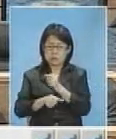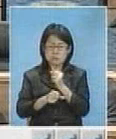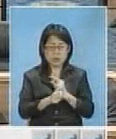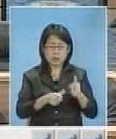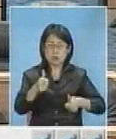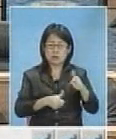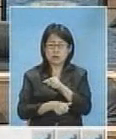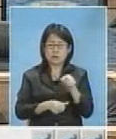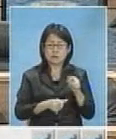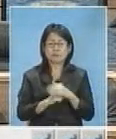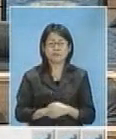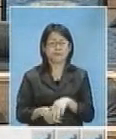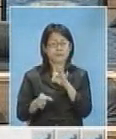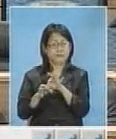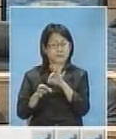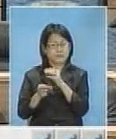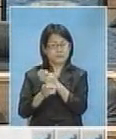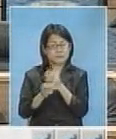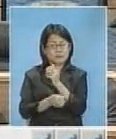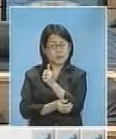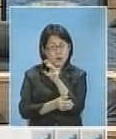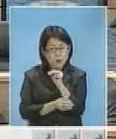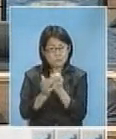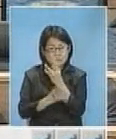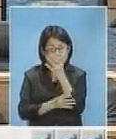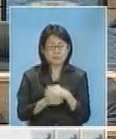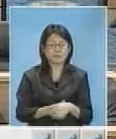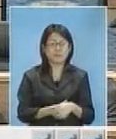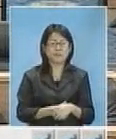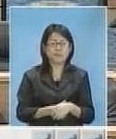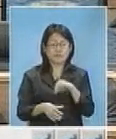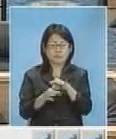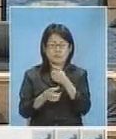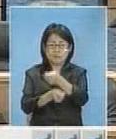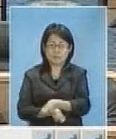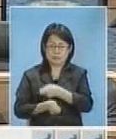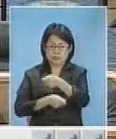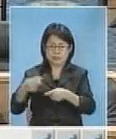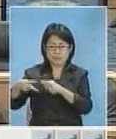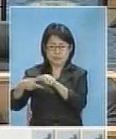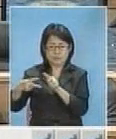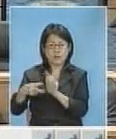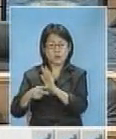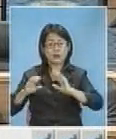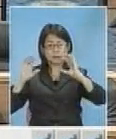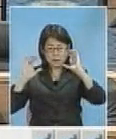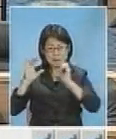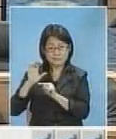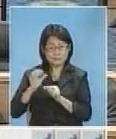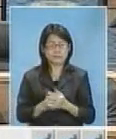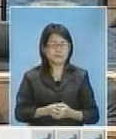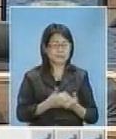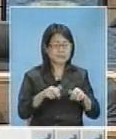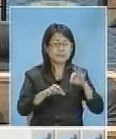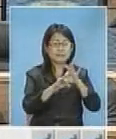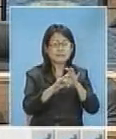ซึ่งหลักๆ ก็หมายถึงธนาคารออมสินและทอสเมื่อเป็นเช่นนั้นรัฐบาล